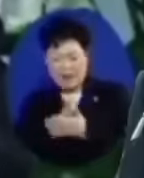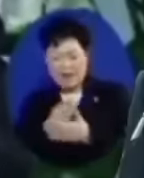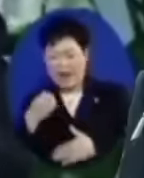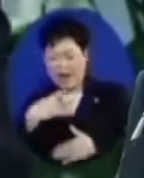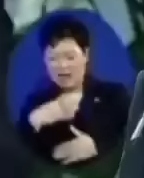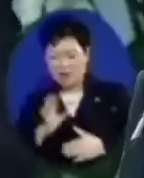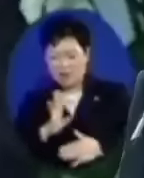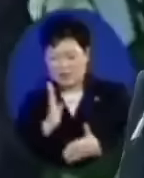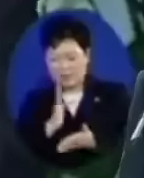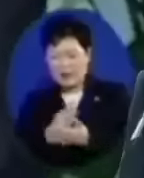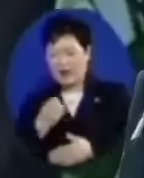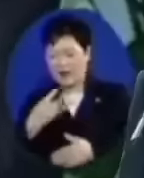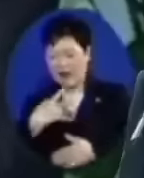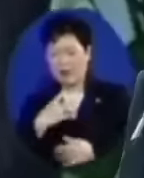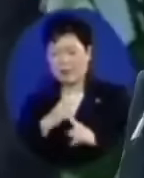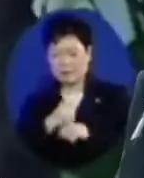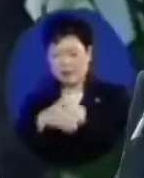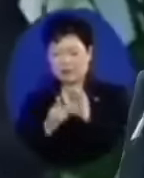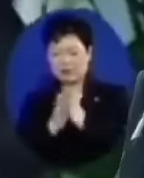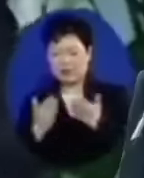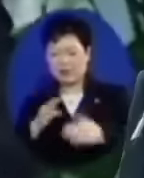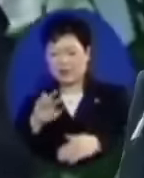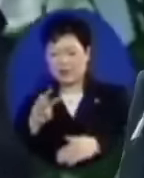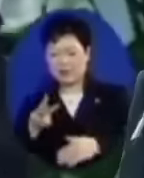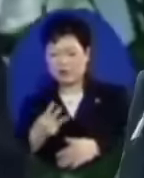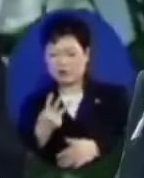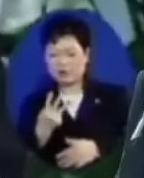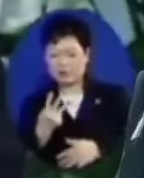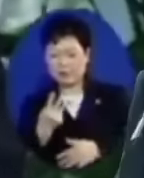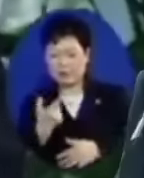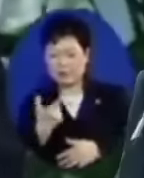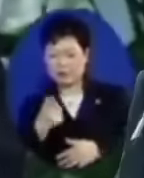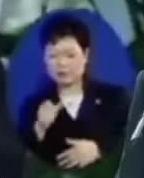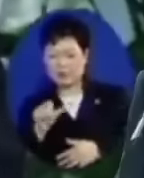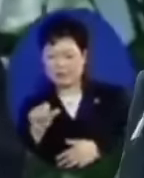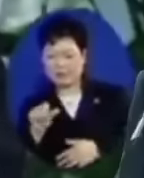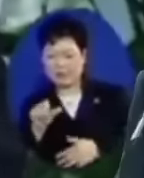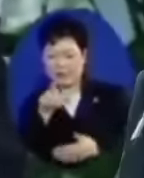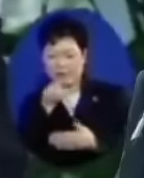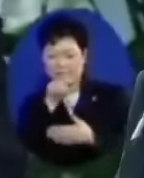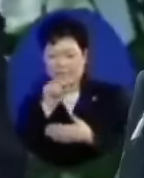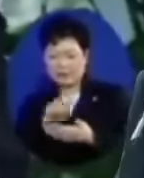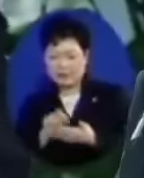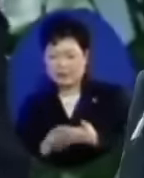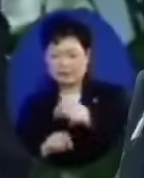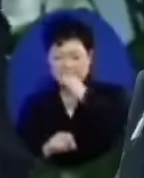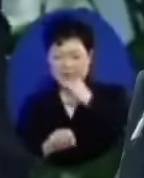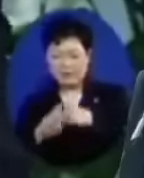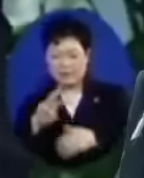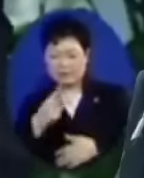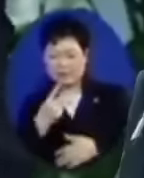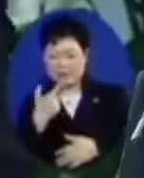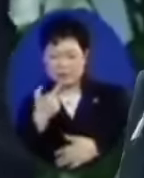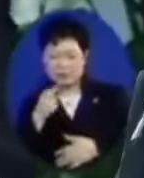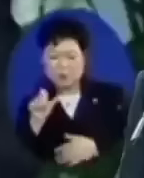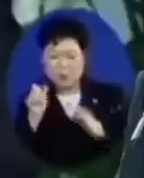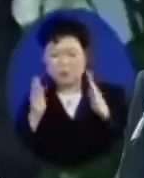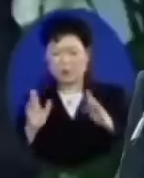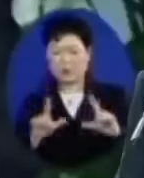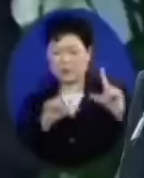것이다. 성경에 365번 두려워하지 말라 했으니 365일을 살면서